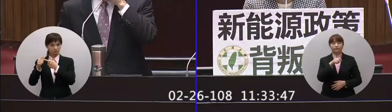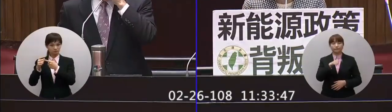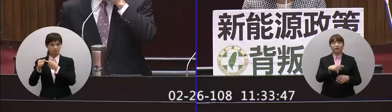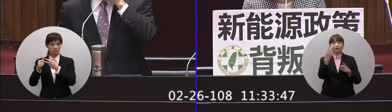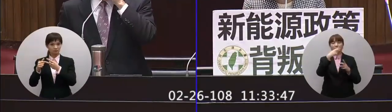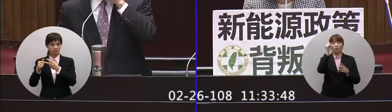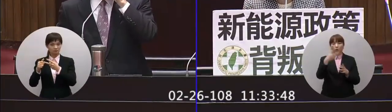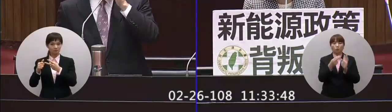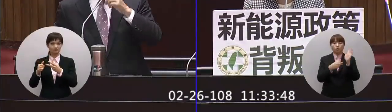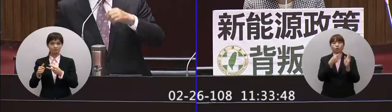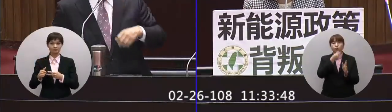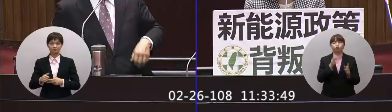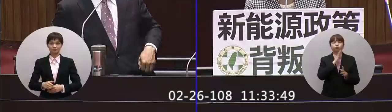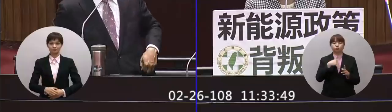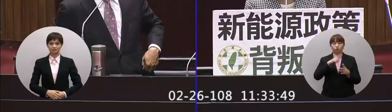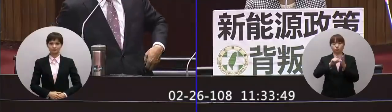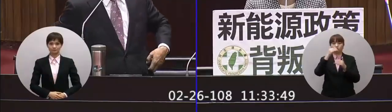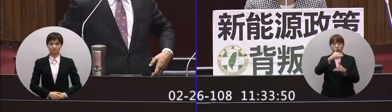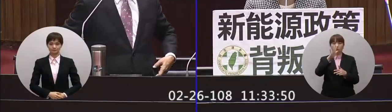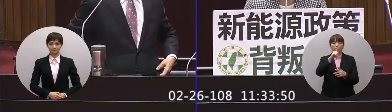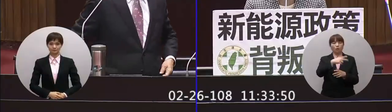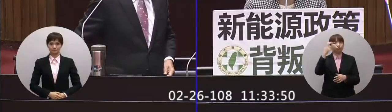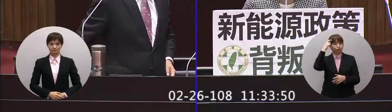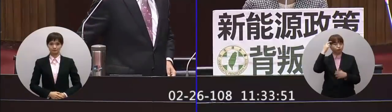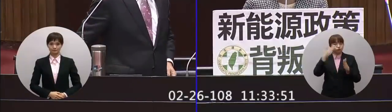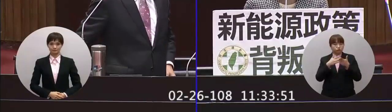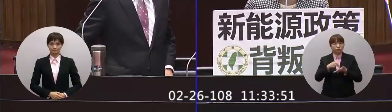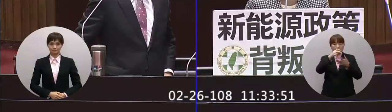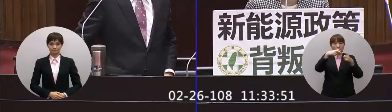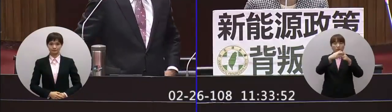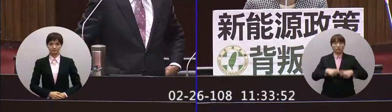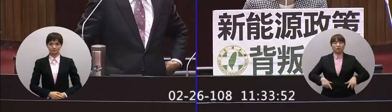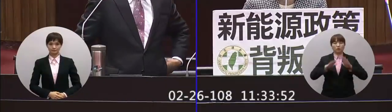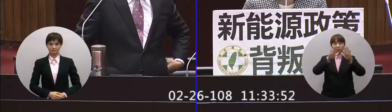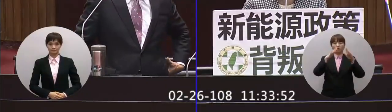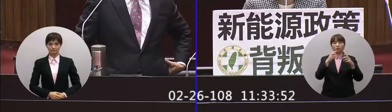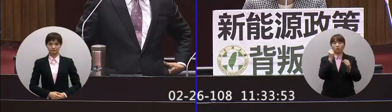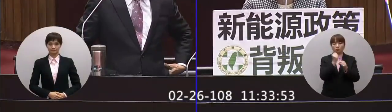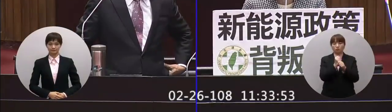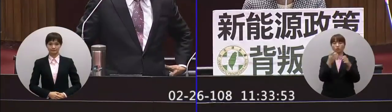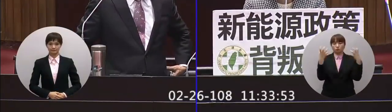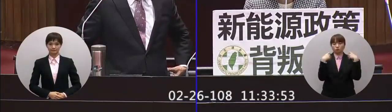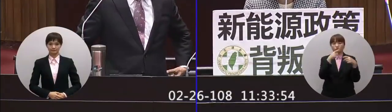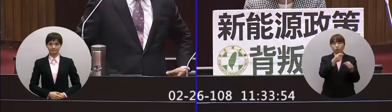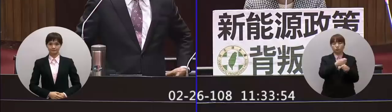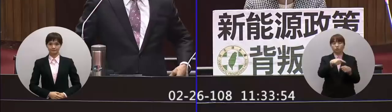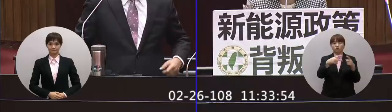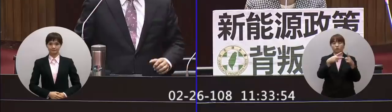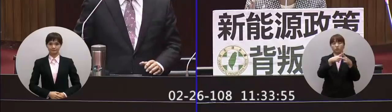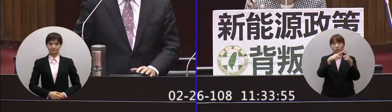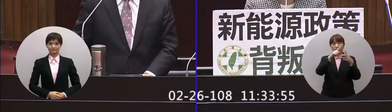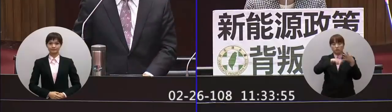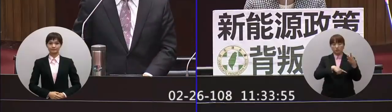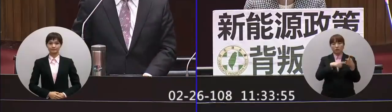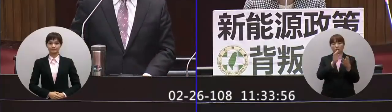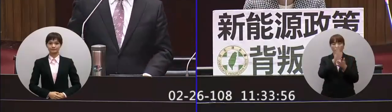可能不用再重复，我时间真的有限了，就是您持续要提名李进勇先生担任中选会主委，就是这个我想